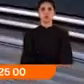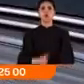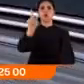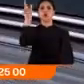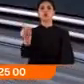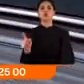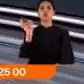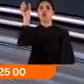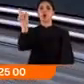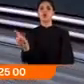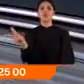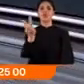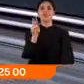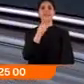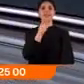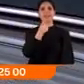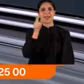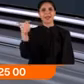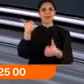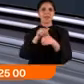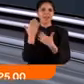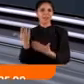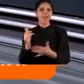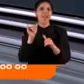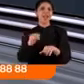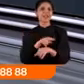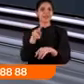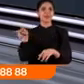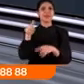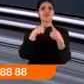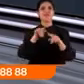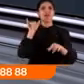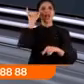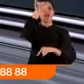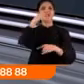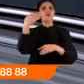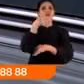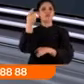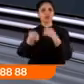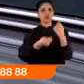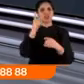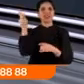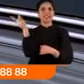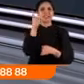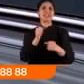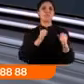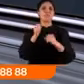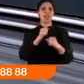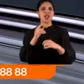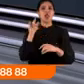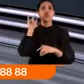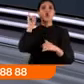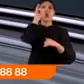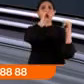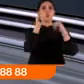Nurdan ve Oğulcan Yararcan. Evli bir çift, aynı zamanda farklı hava şirketlerinde çalışan iki pilotlar. Seferleri dolayısıyla bir